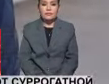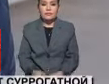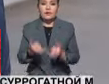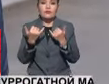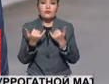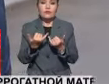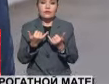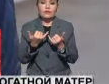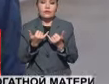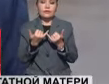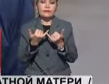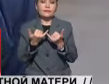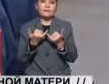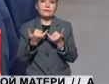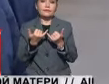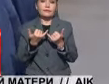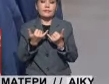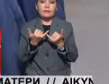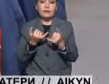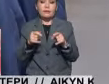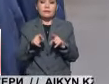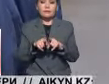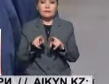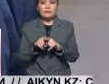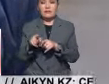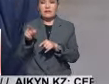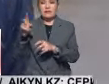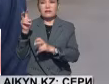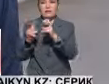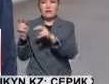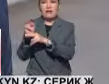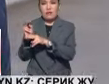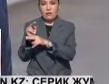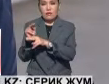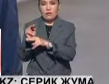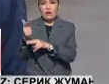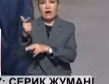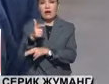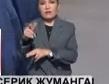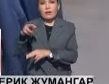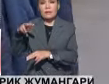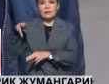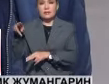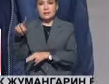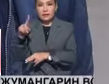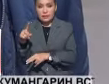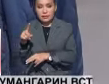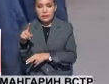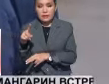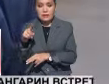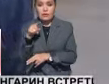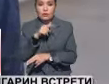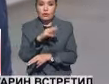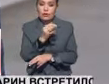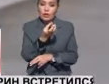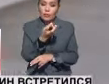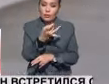момент из-за ремонтных работ Атырауского НПЗ ТО